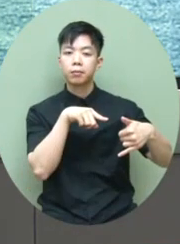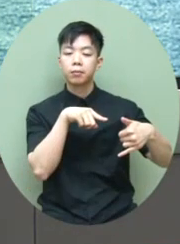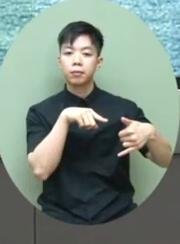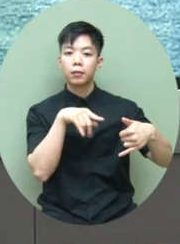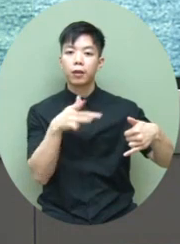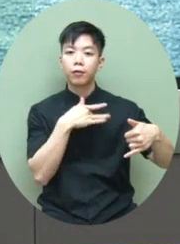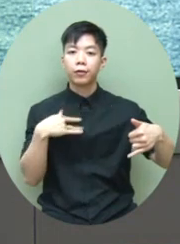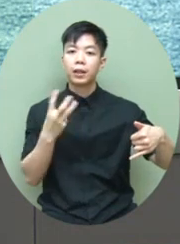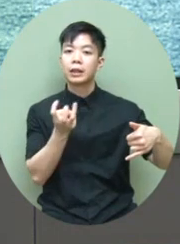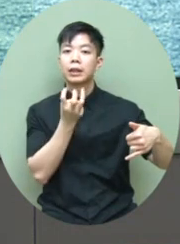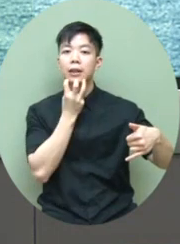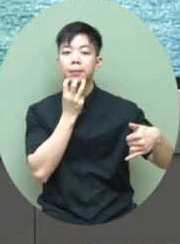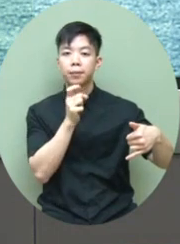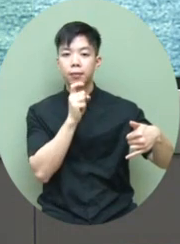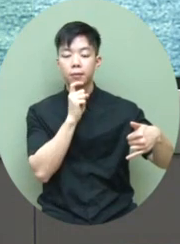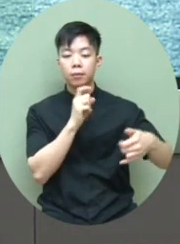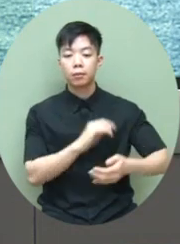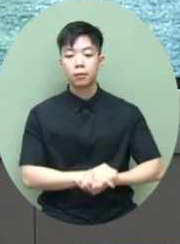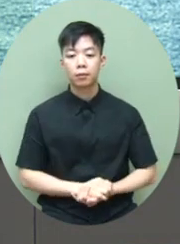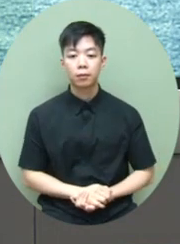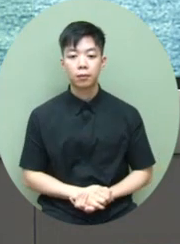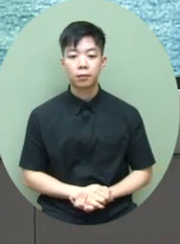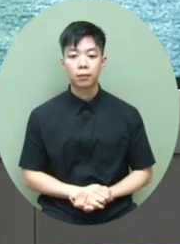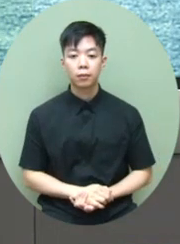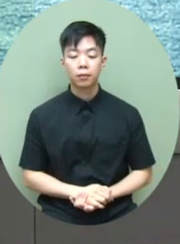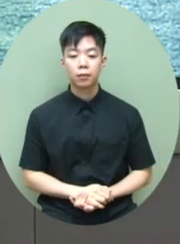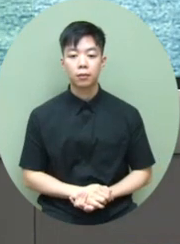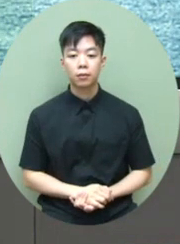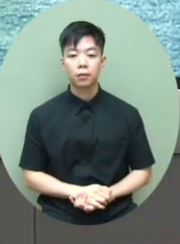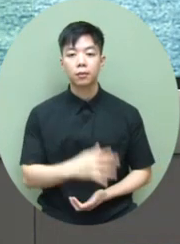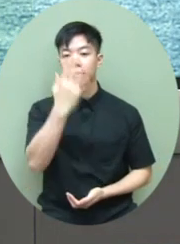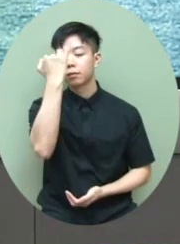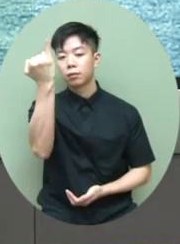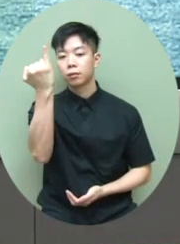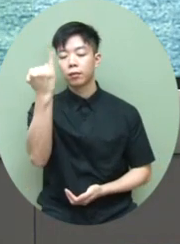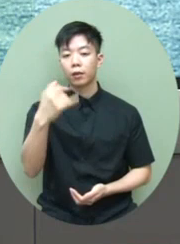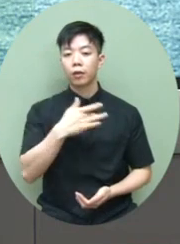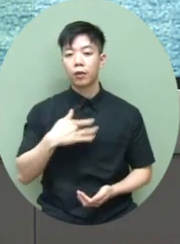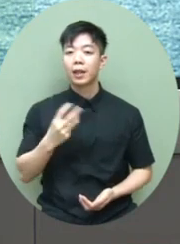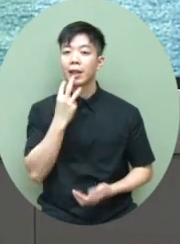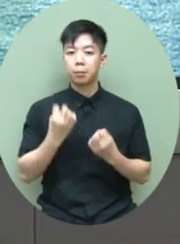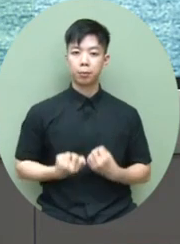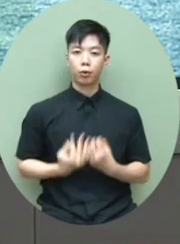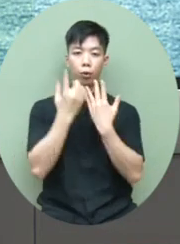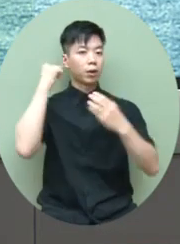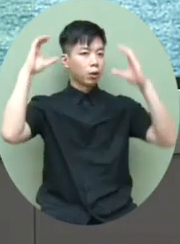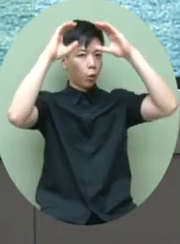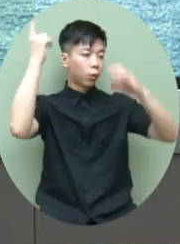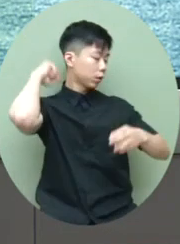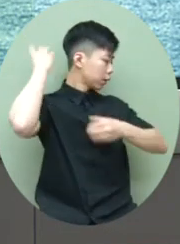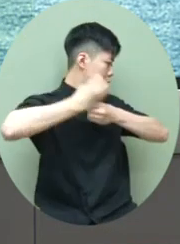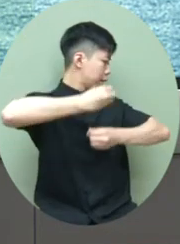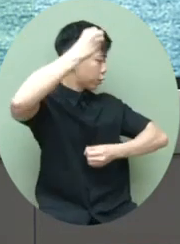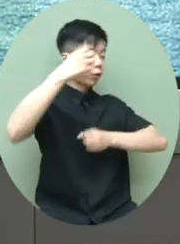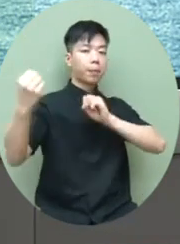有個肺癌喺個身上面啦，並且咧就不幸咧擴散咗佢個腦同埋脊椎。咁喺